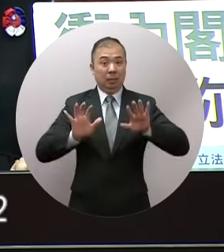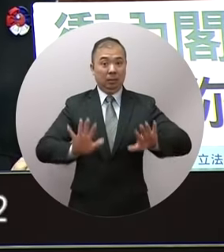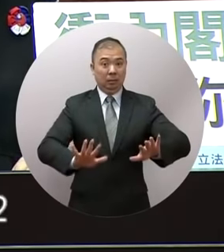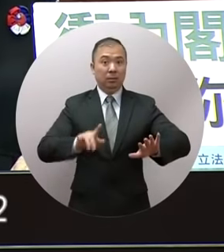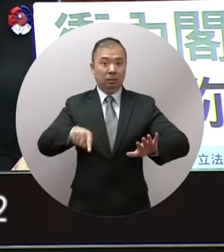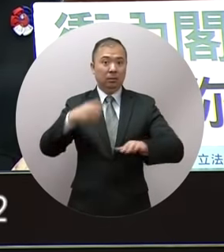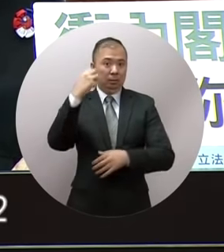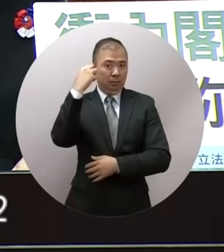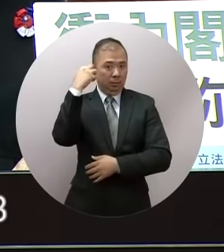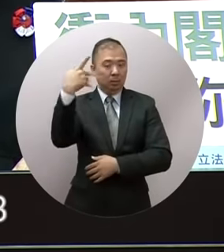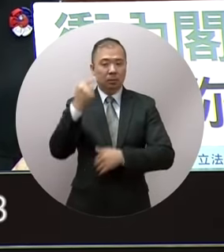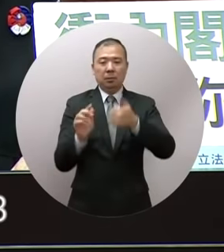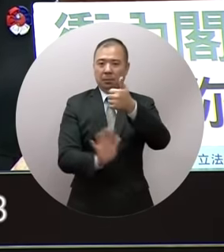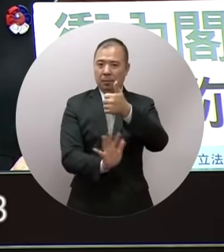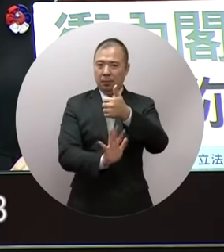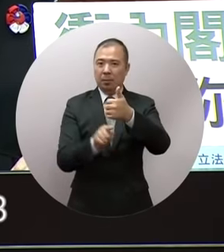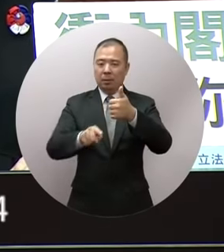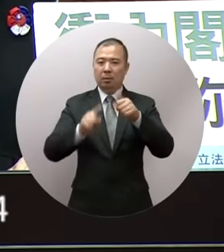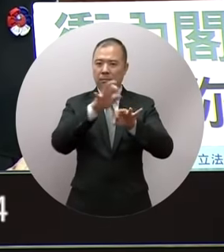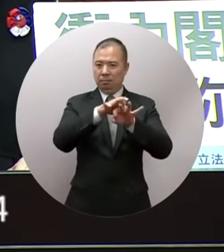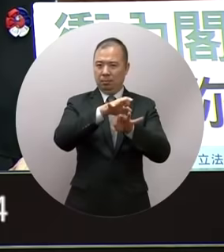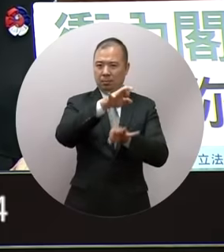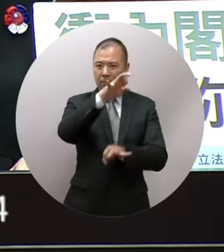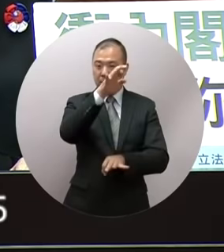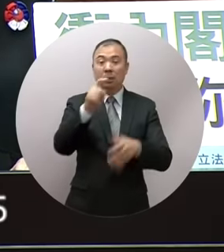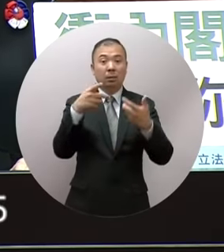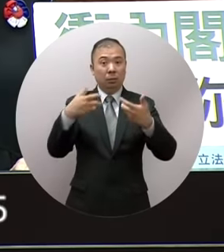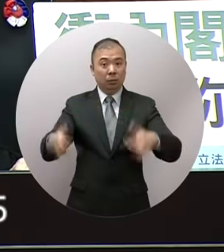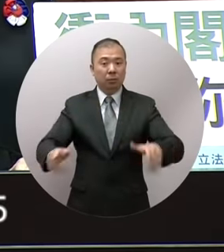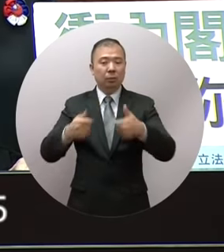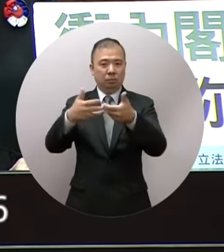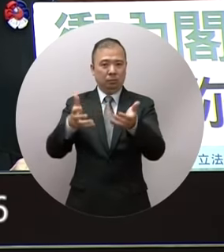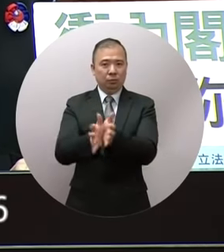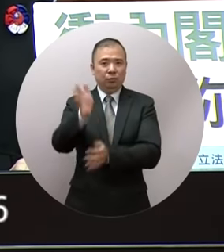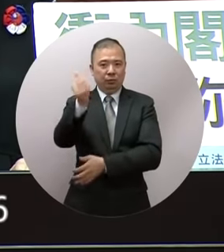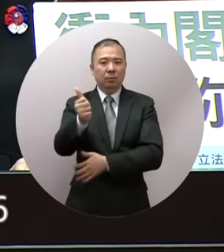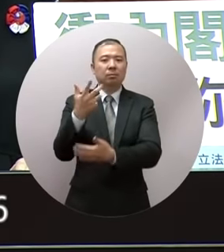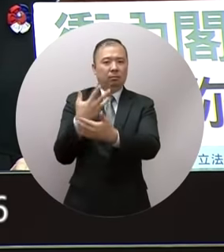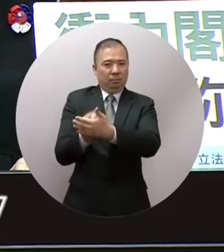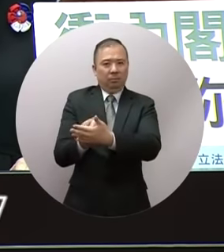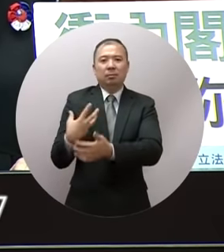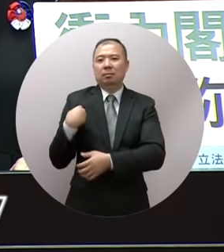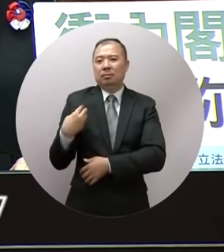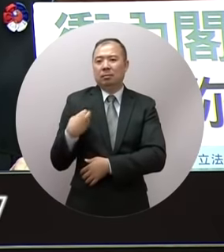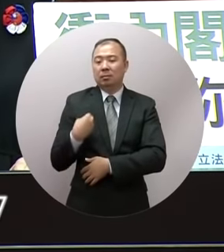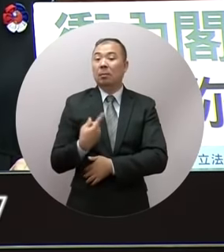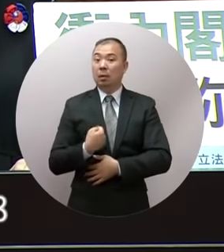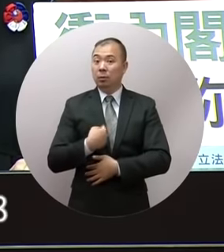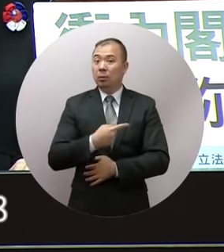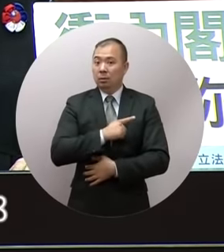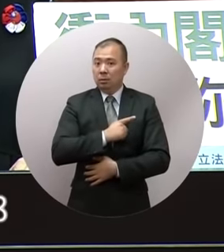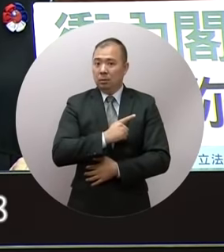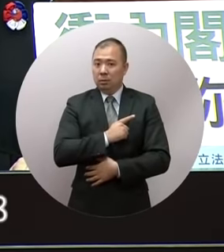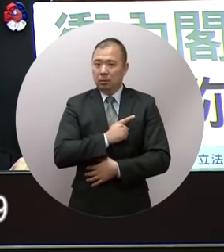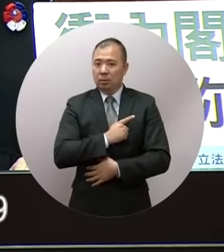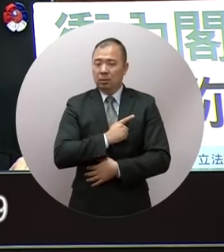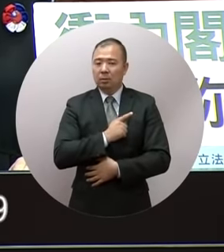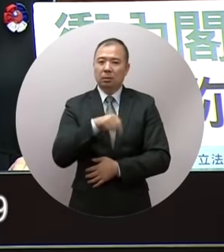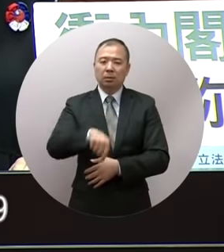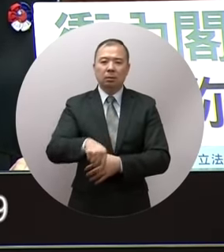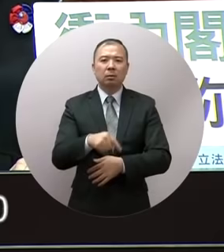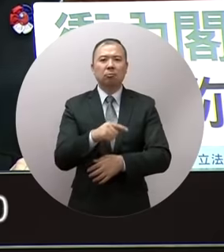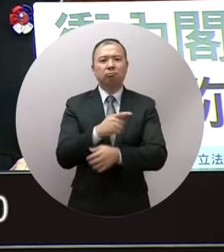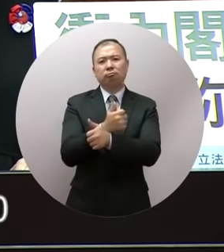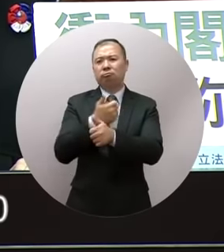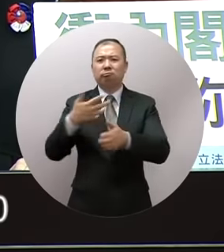的名单里面呢，有很多的部长还是留任的啊。那因为本席在这一次我是做一个菜鸟的立委